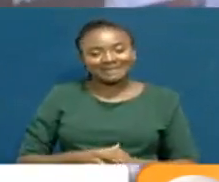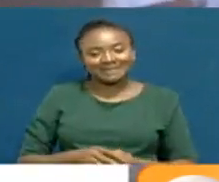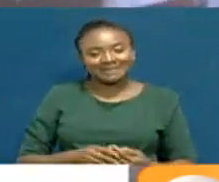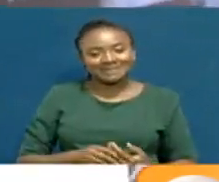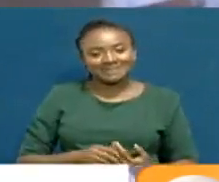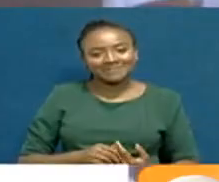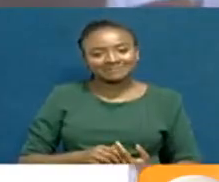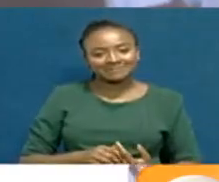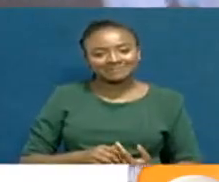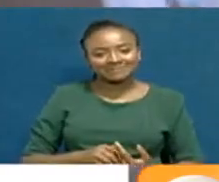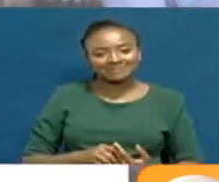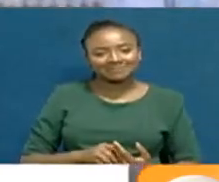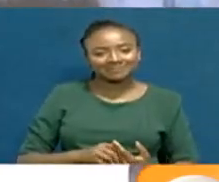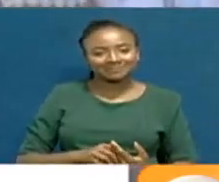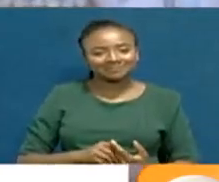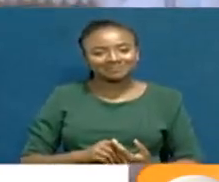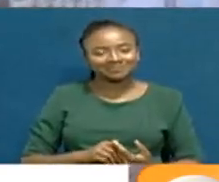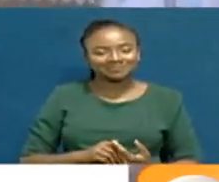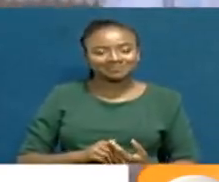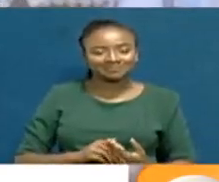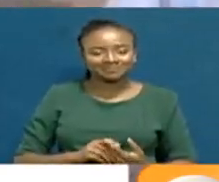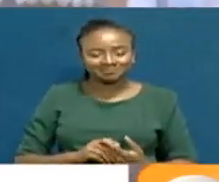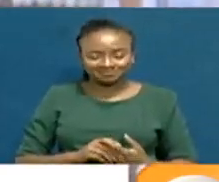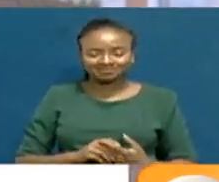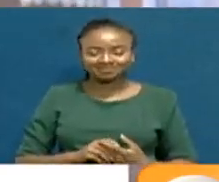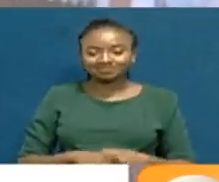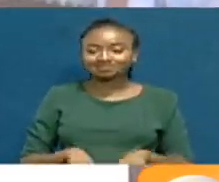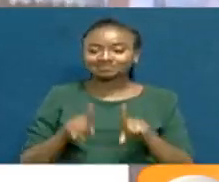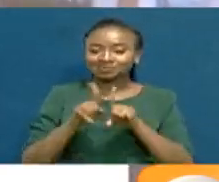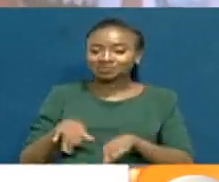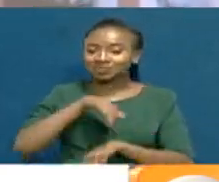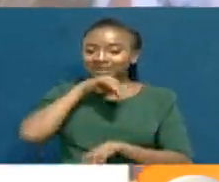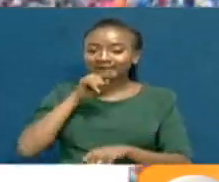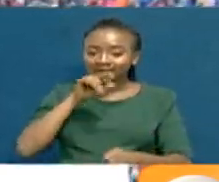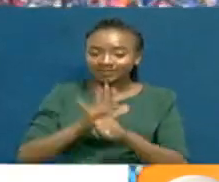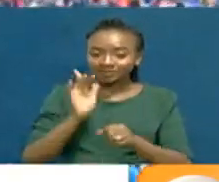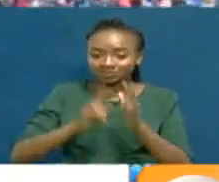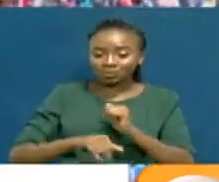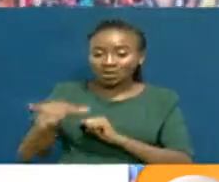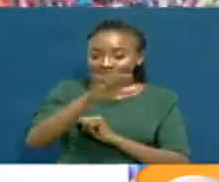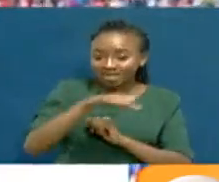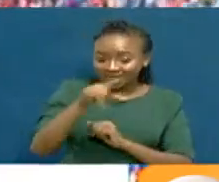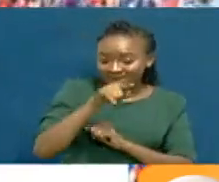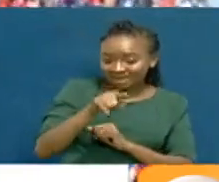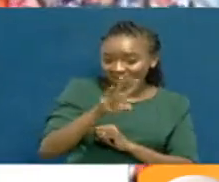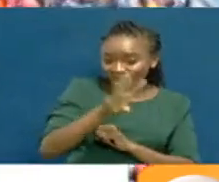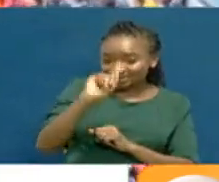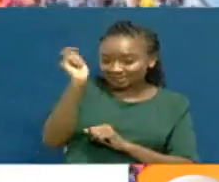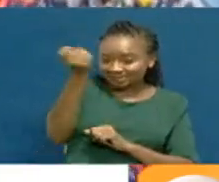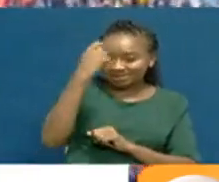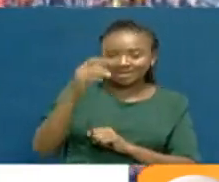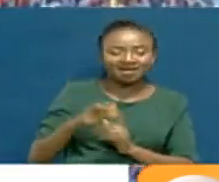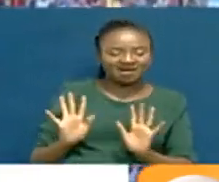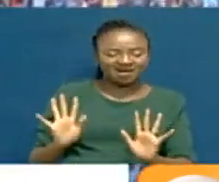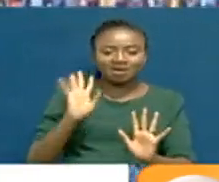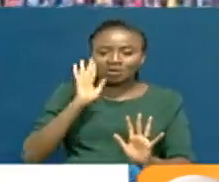maana wewe kweli national. Odinga has promised that the Western Kenya region will have the lion's share of his government if